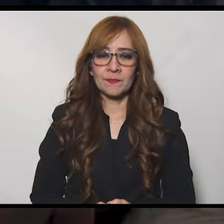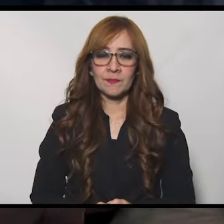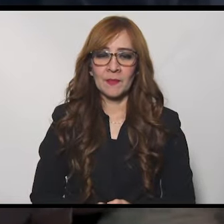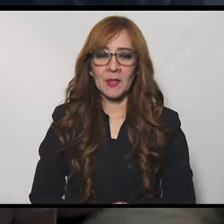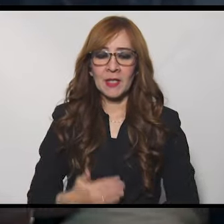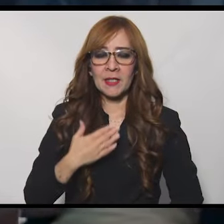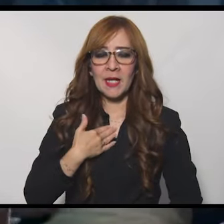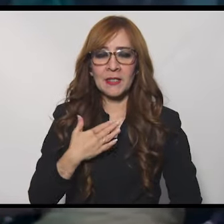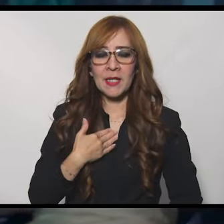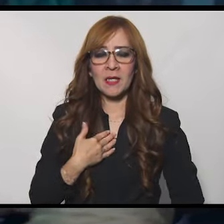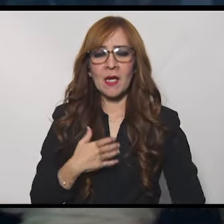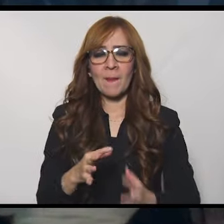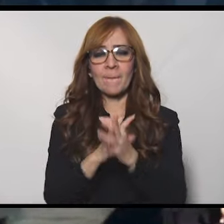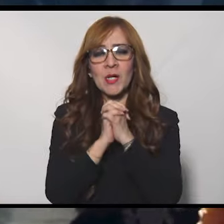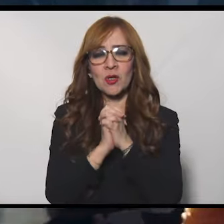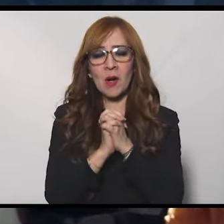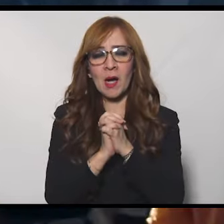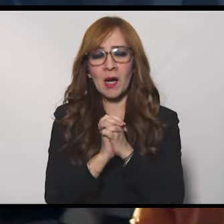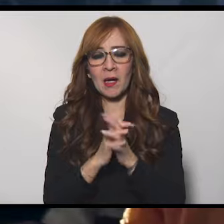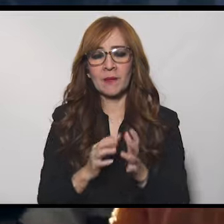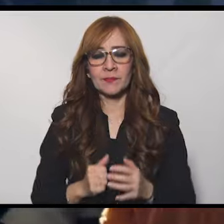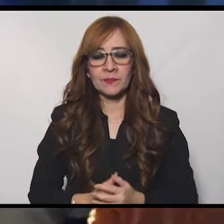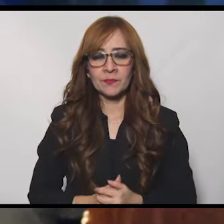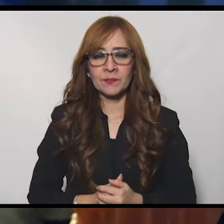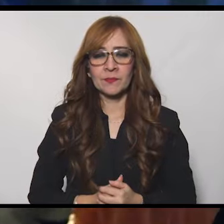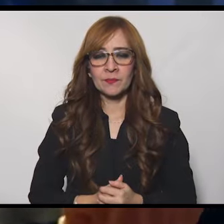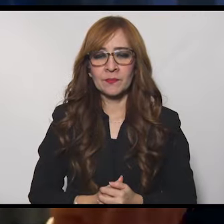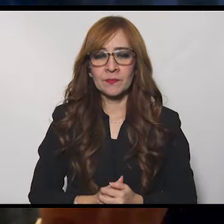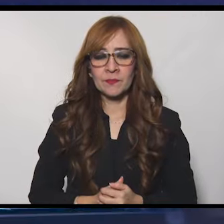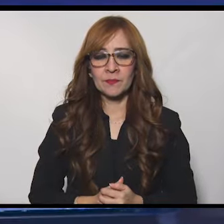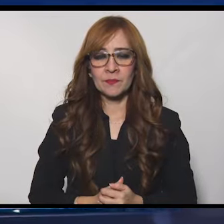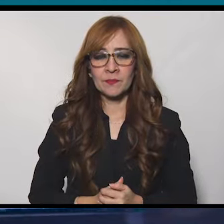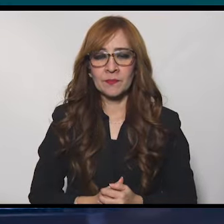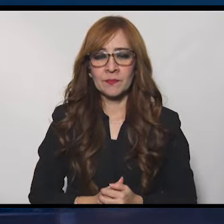And I pray in Jesus' mighty name,